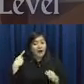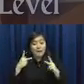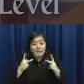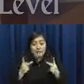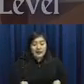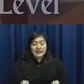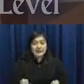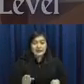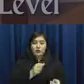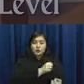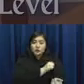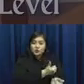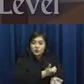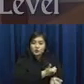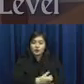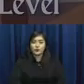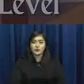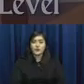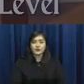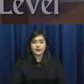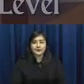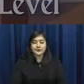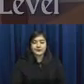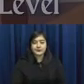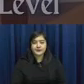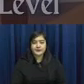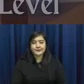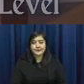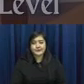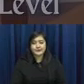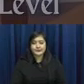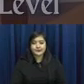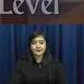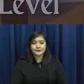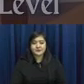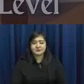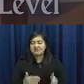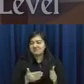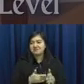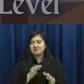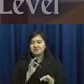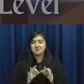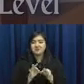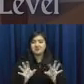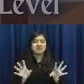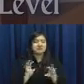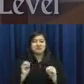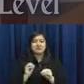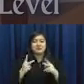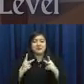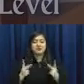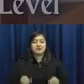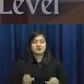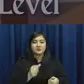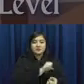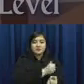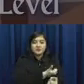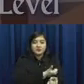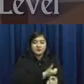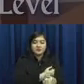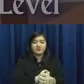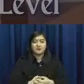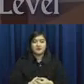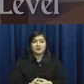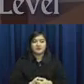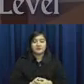of authority, kaya nga sinasabi ko po sa inyo, mga kapatid, kung wala yung presence of authority, inuulit ko, pag wala yung presence